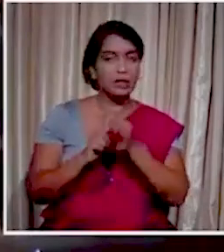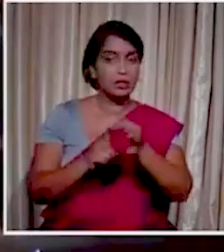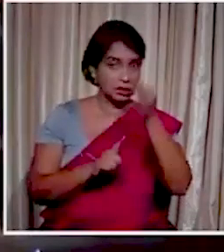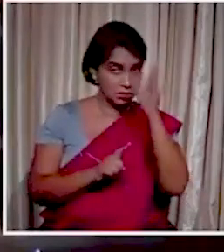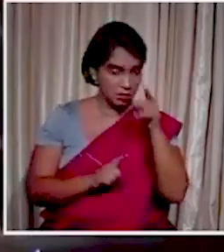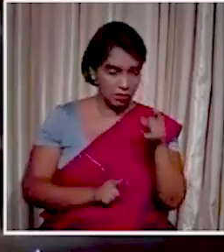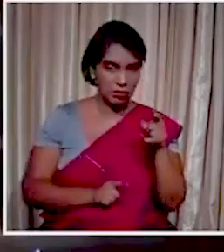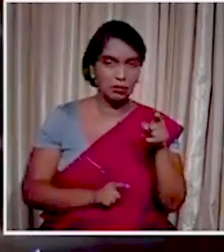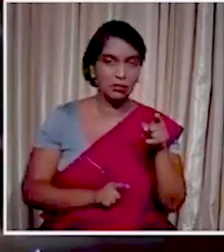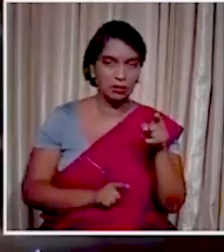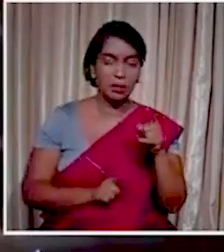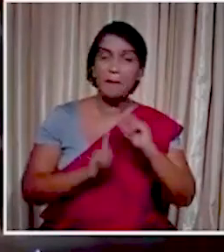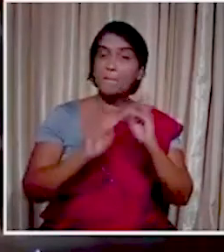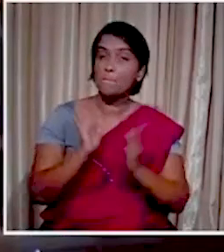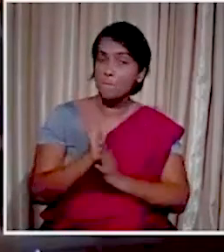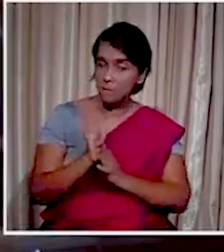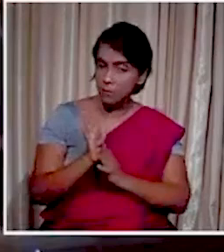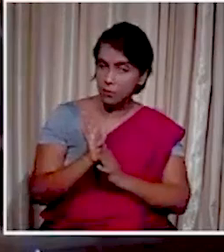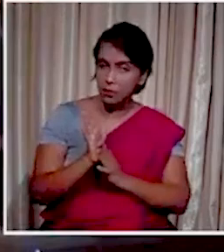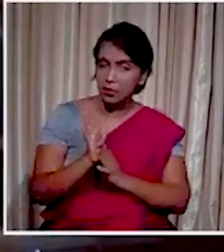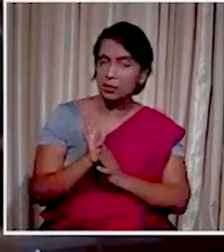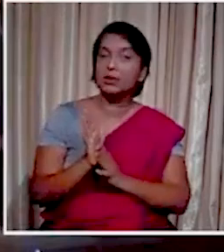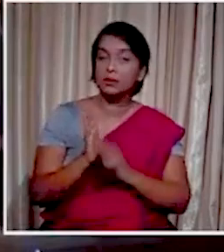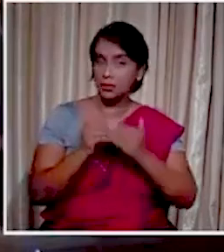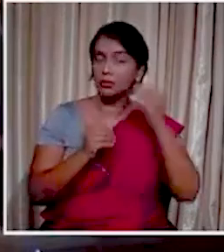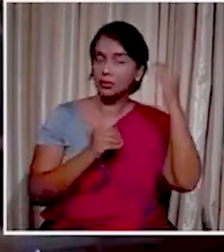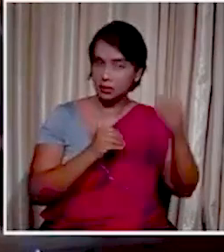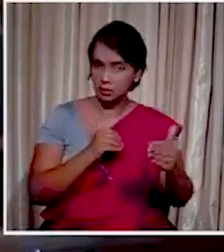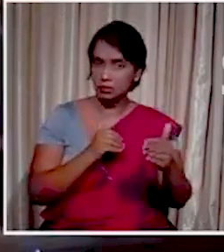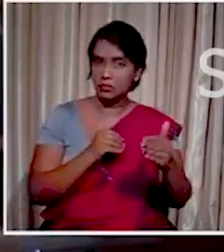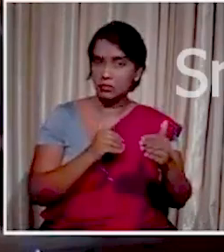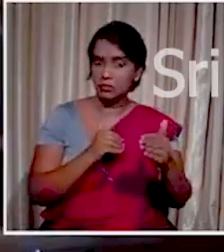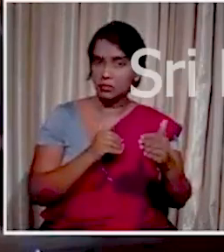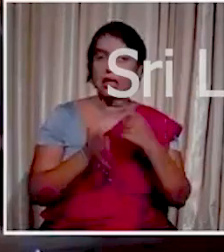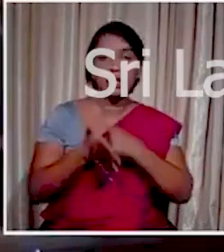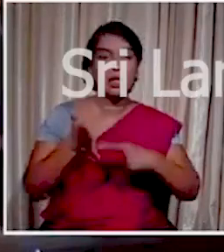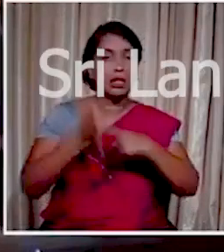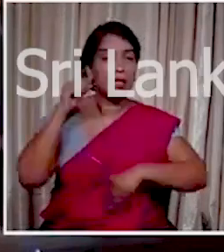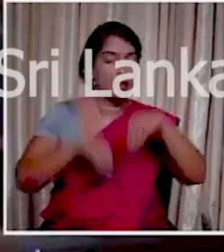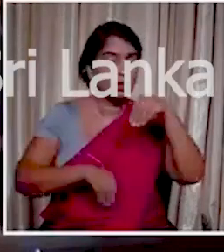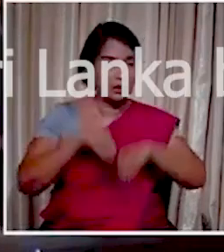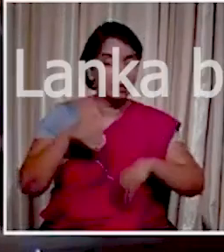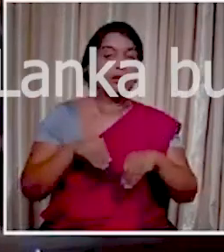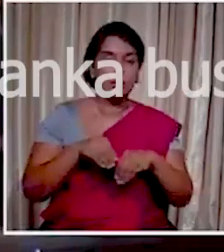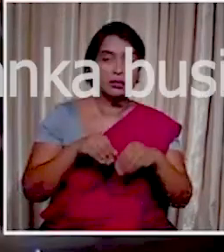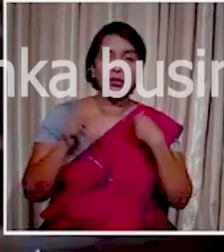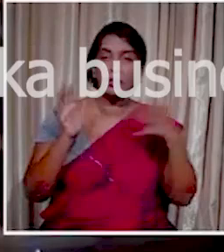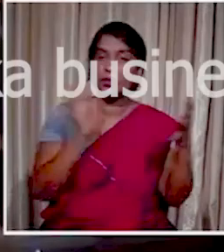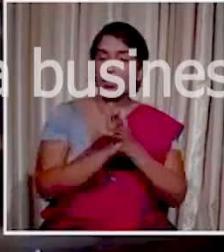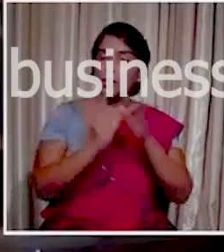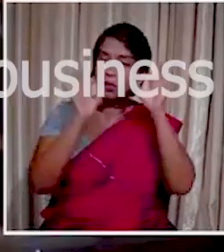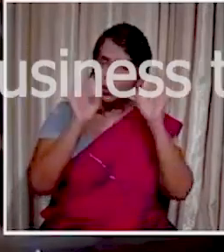ධූරය, අග්‍රාමාත්‍ය ධූරය ඉදිරි දේශපාලන බල ව්‍යාපෘතියකට සම්බන්ධ නොවන දින